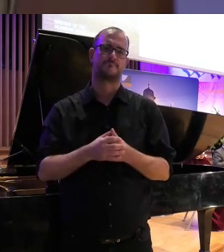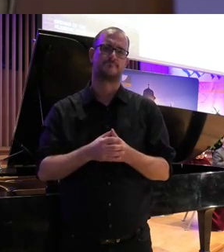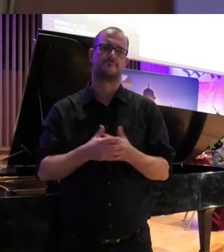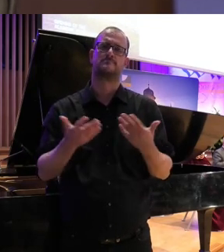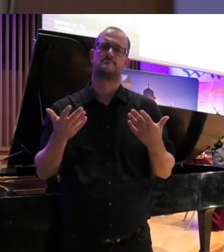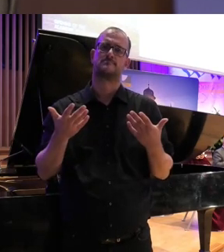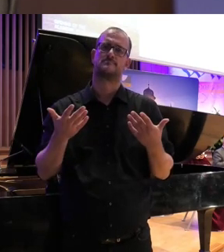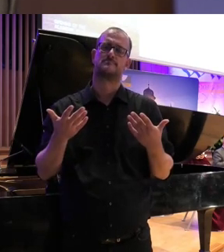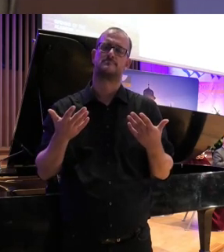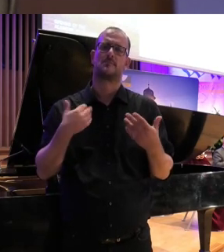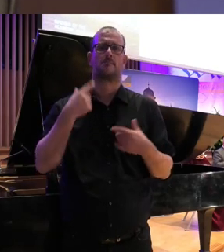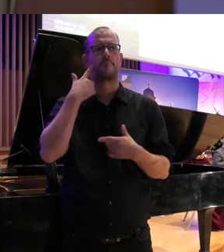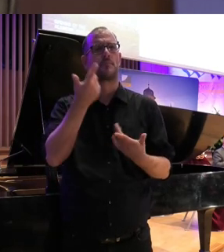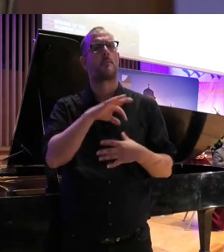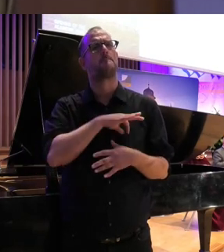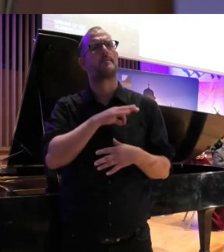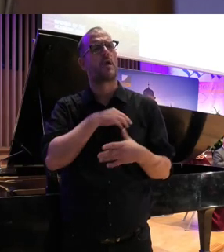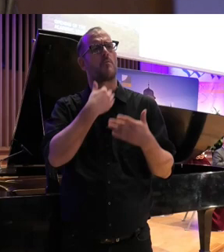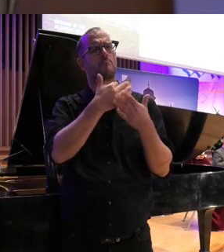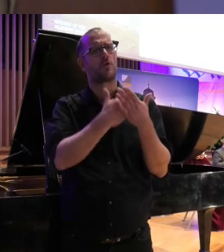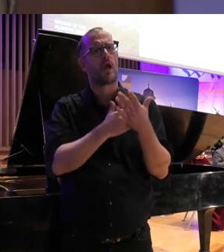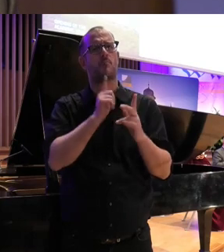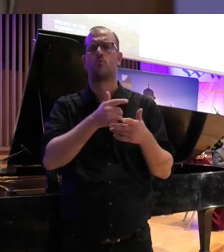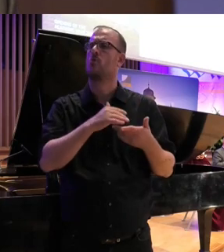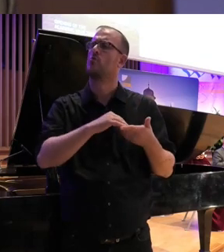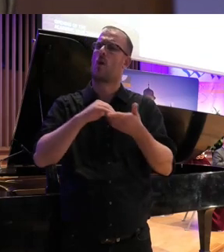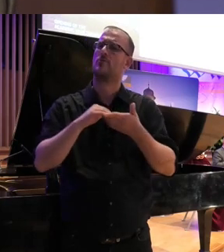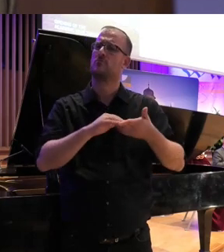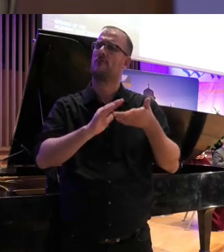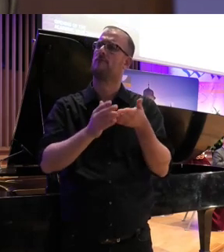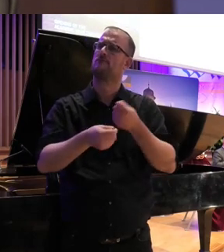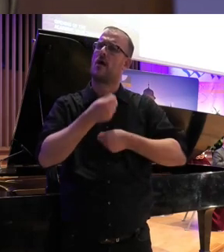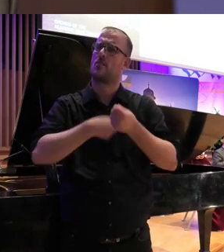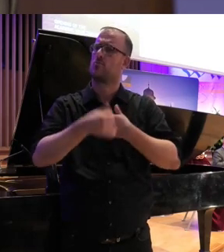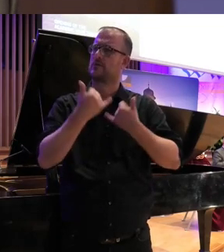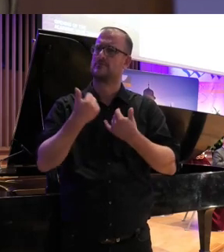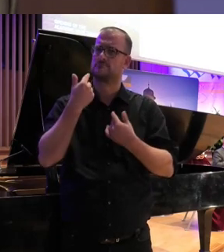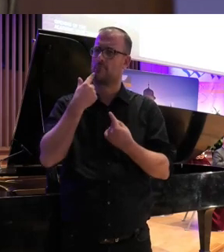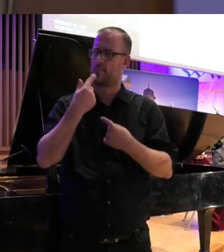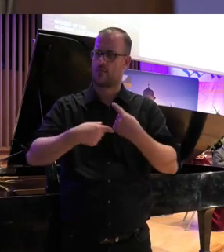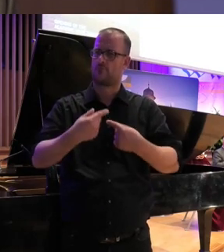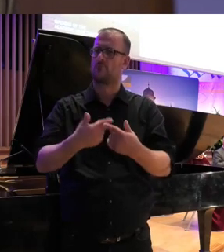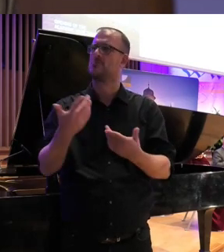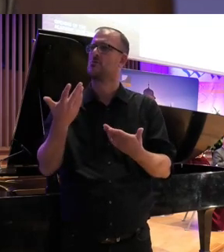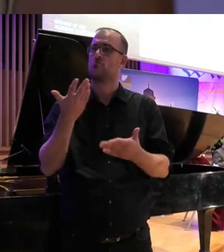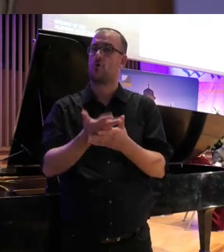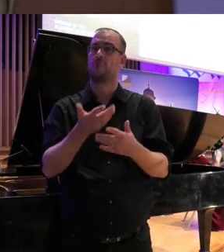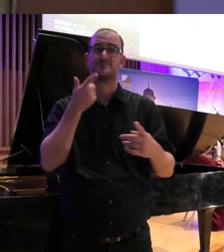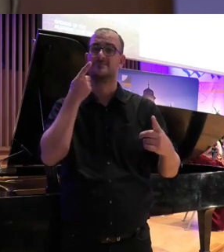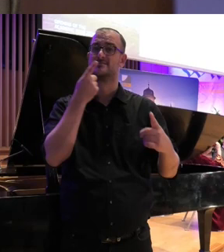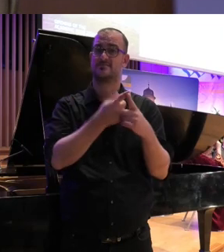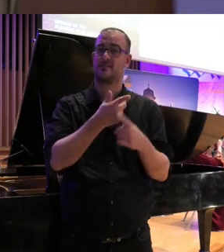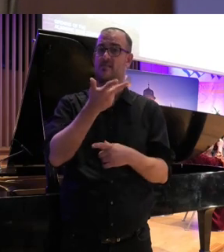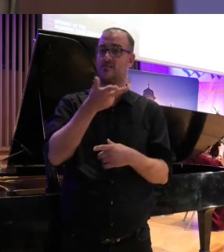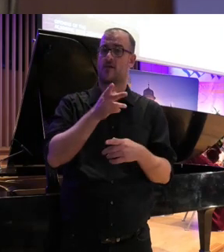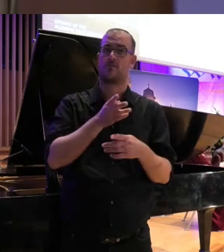Ich meine, die Parteiprogramme und auch die Koalitionsverhandlungen, die wir jetzt spüren, basieren immer noch auf dem Ziel,